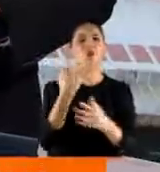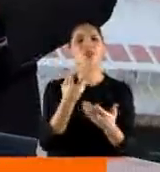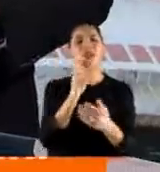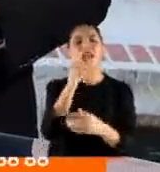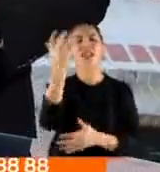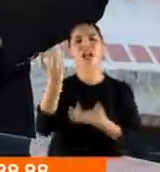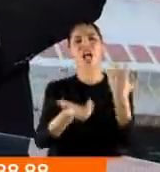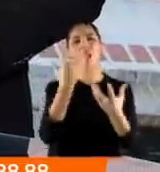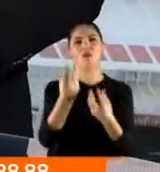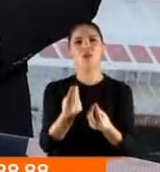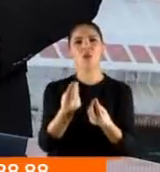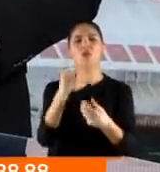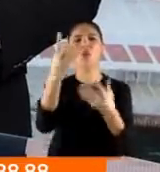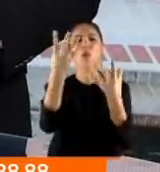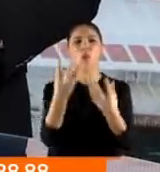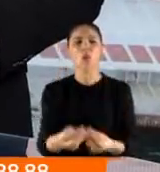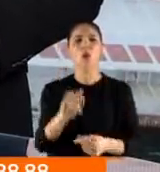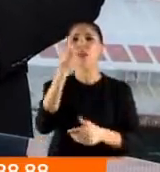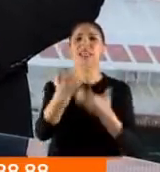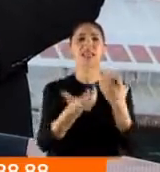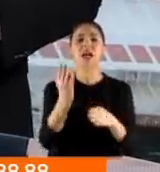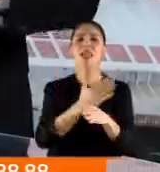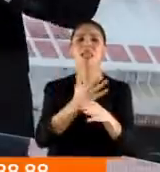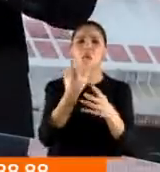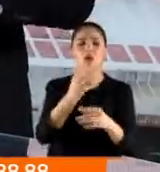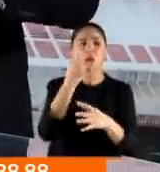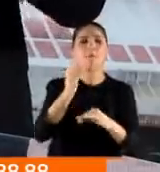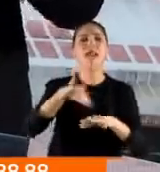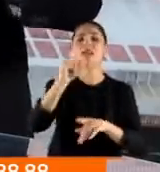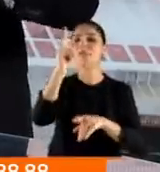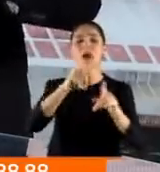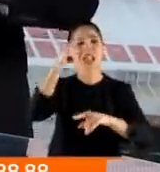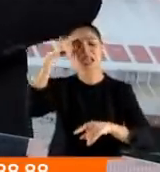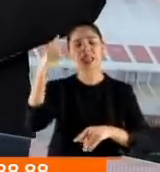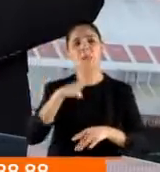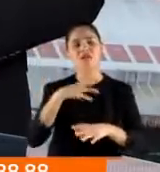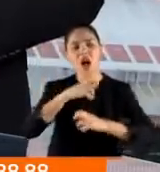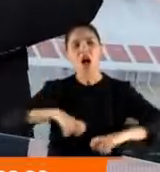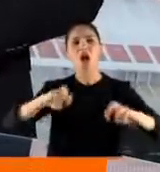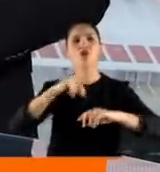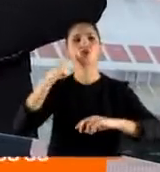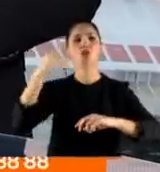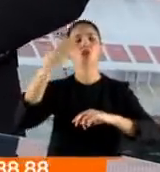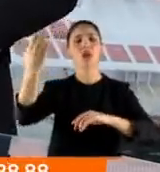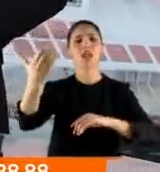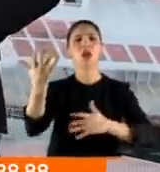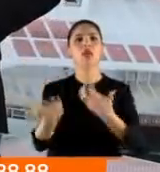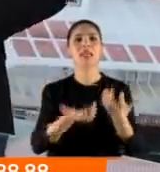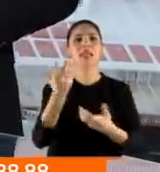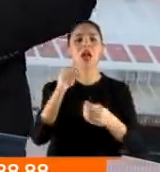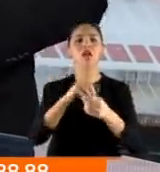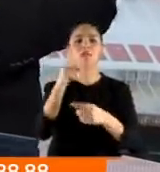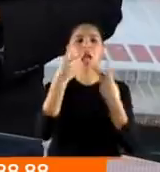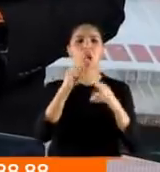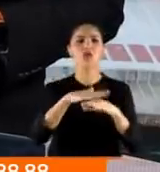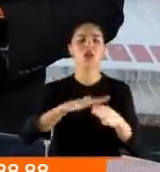alevlere teslim oldu ve küle döndü. Yangının çıkış nedeni henüz belli değil, bazı ihtimaller var, hala araştırılıyor. Cumhurbaşkanı Erdoğan da yangına ilişki bir açıklama